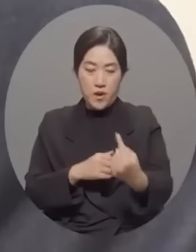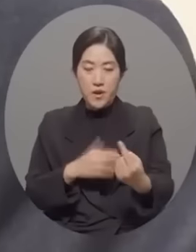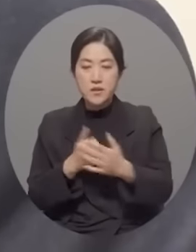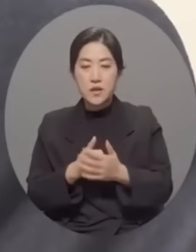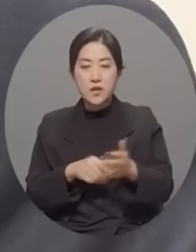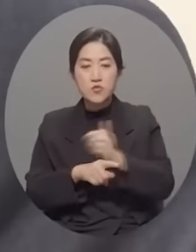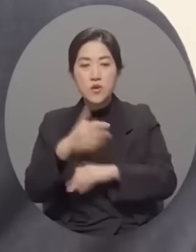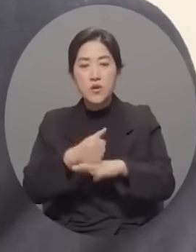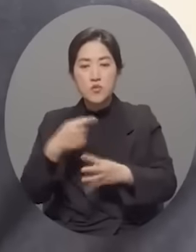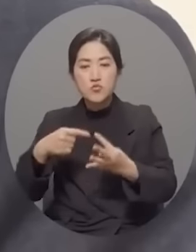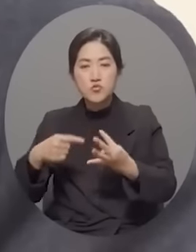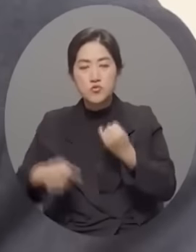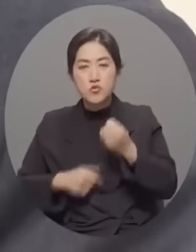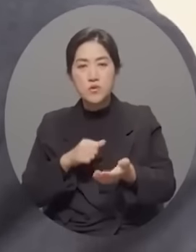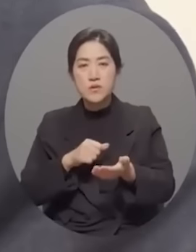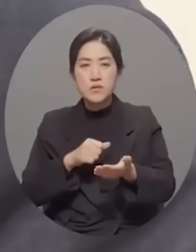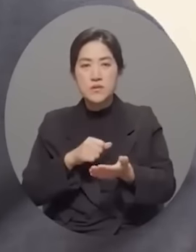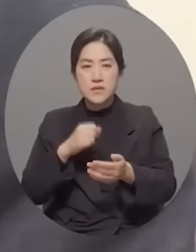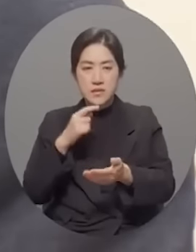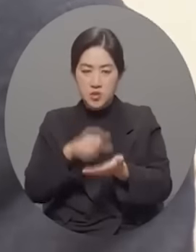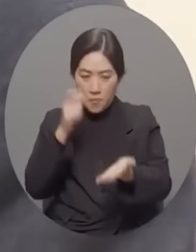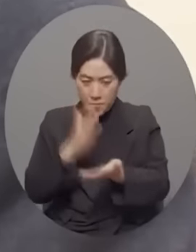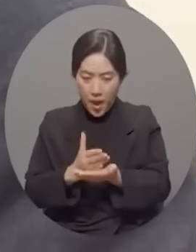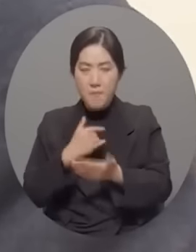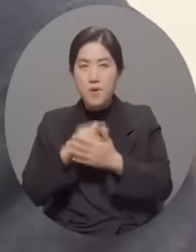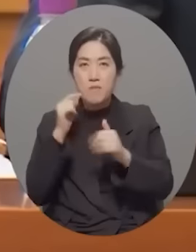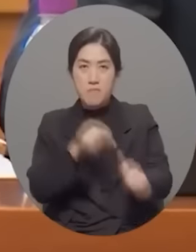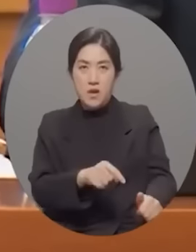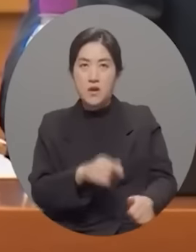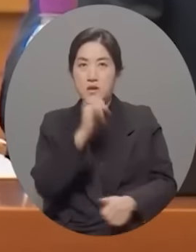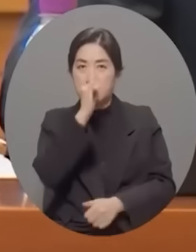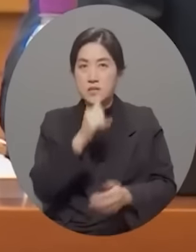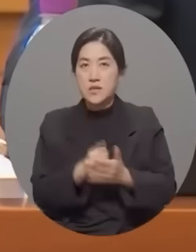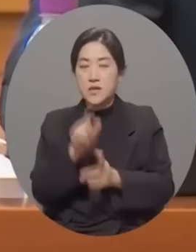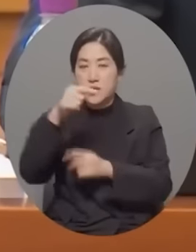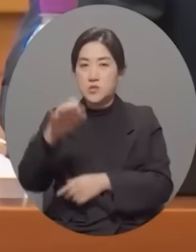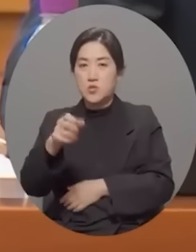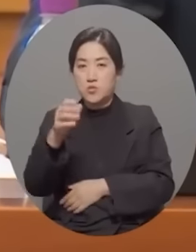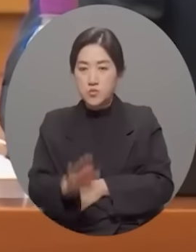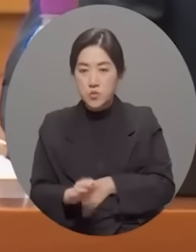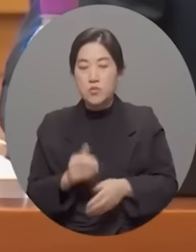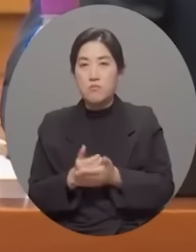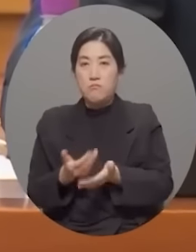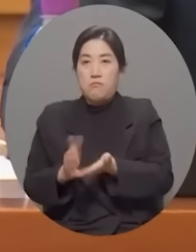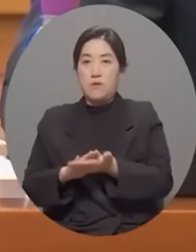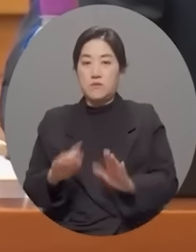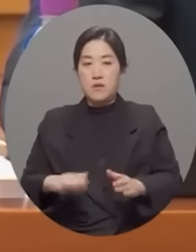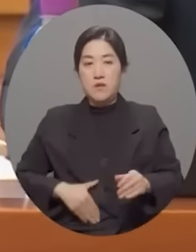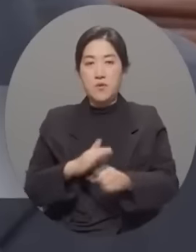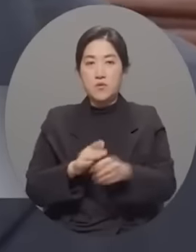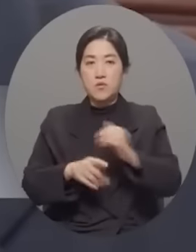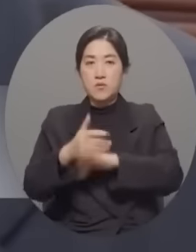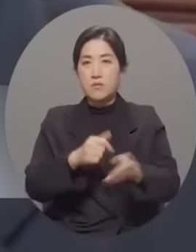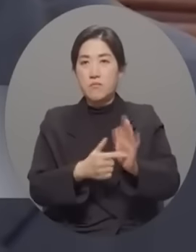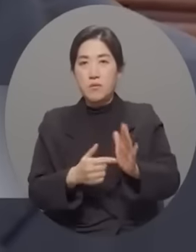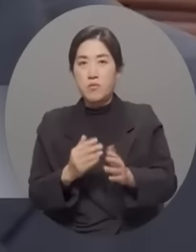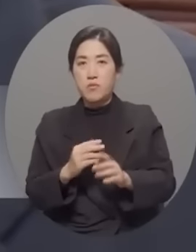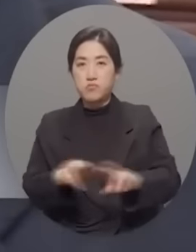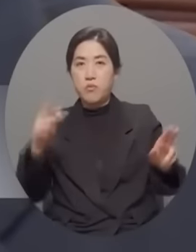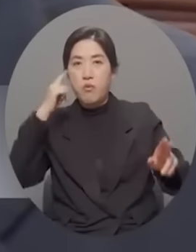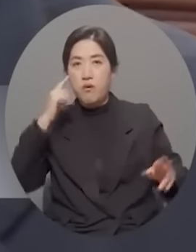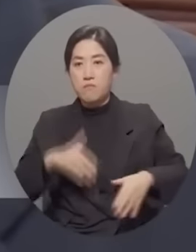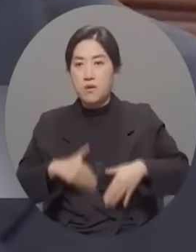누구누구를 구체적으로 적지 말라는 등 지침을 전달합니다. 이 전 장관은 돌연 해병대 수사 결과 발표를 취소한 이유에 대해